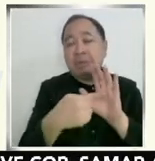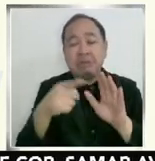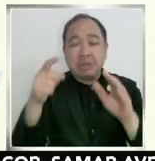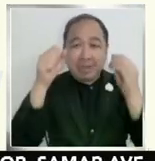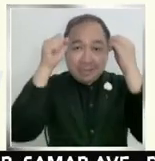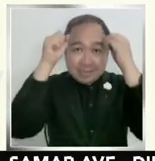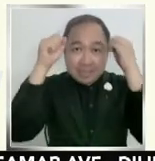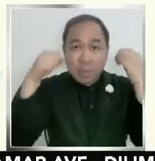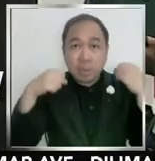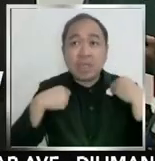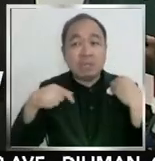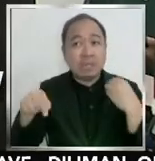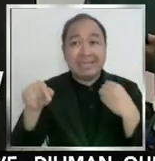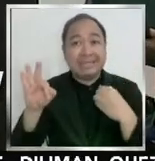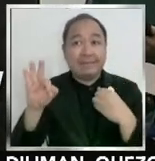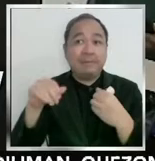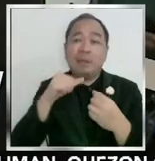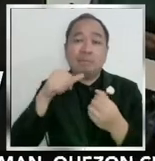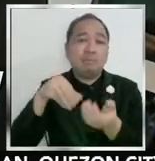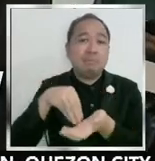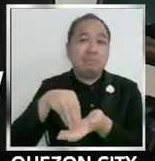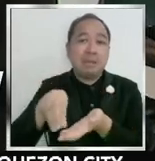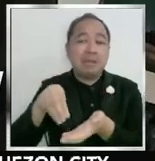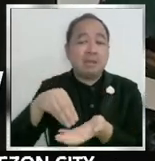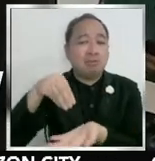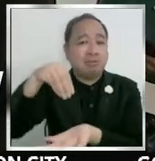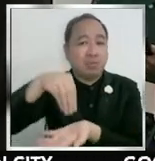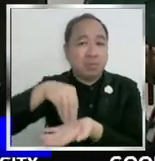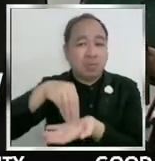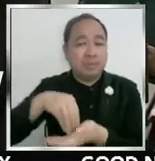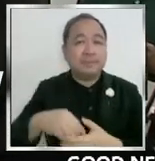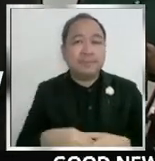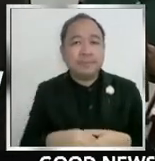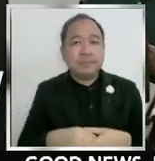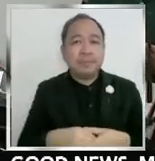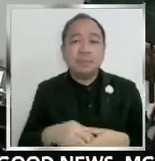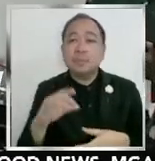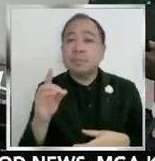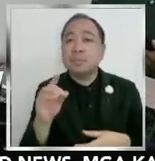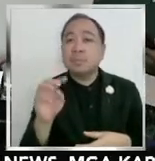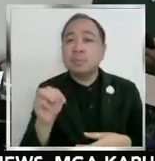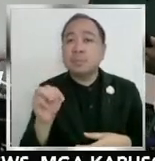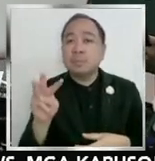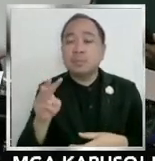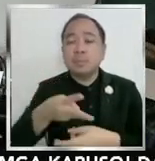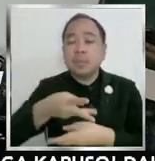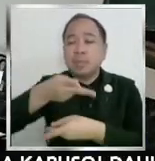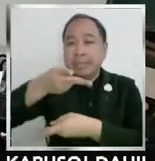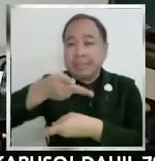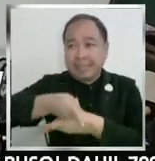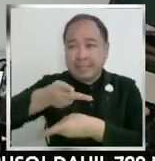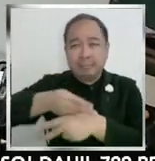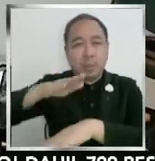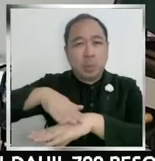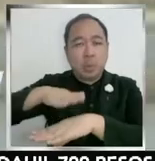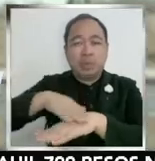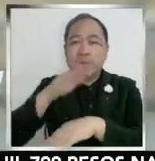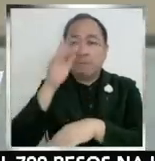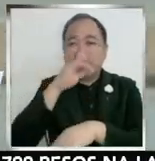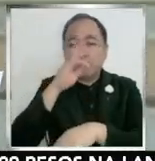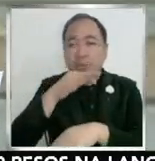of unpaid debts. Kung pinag-iingat ng DMW ang mga Pilipino sa Saudi sa hindi pagbabayad ng mga